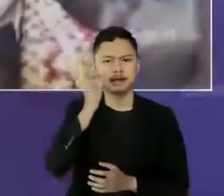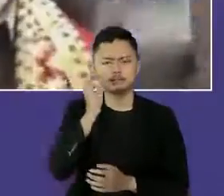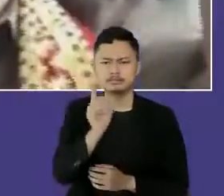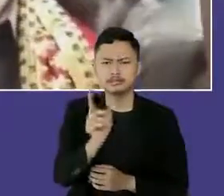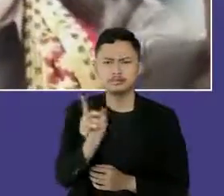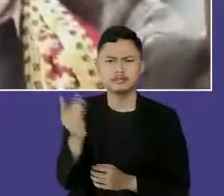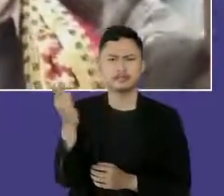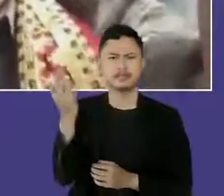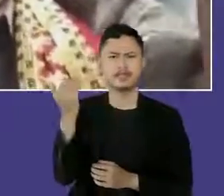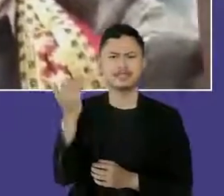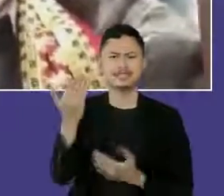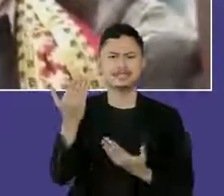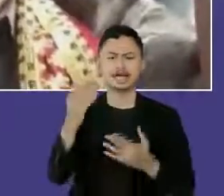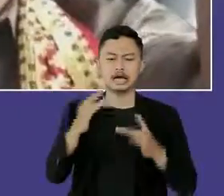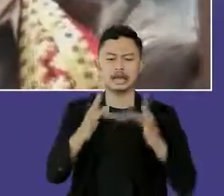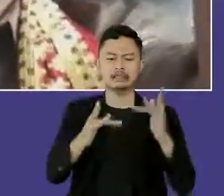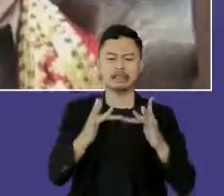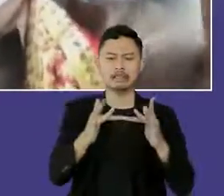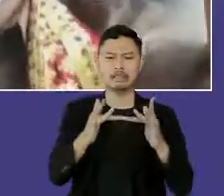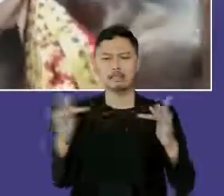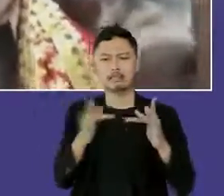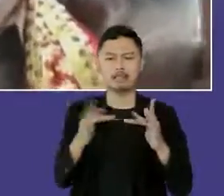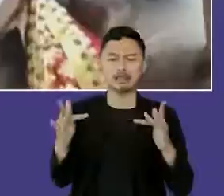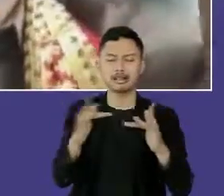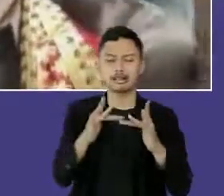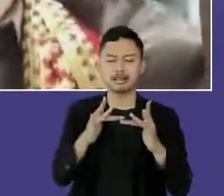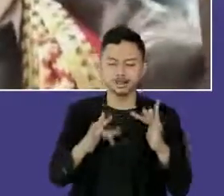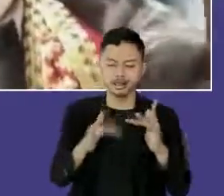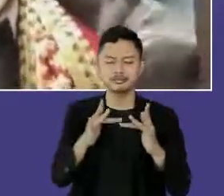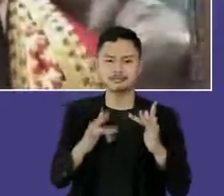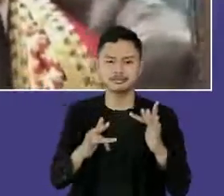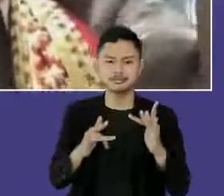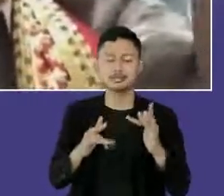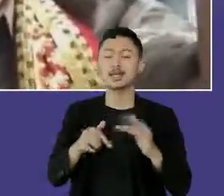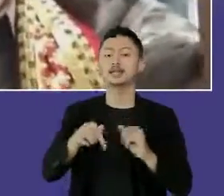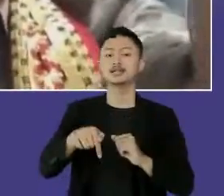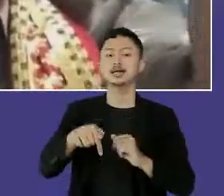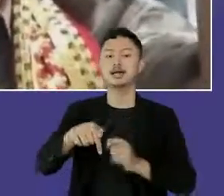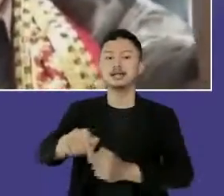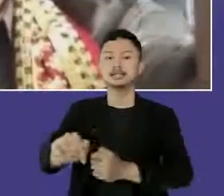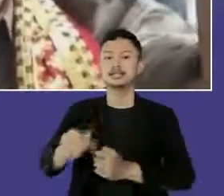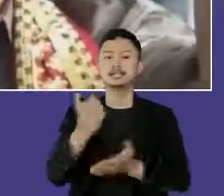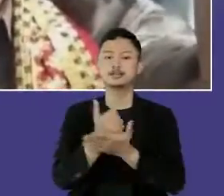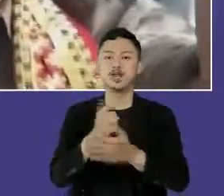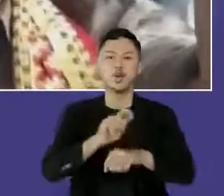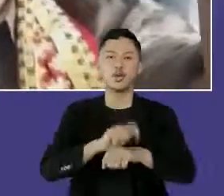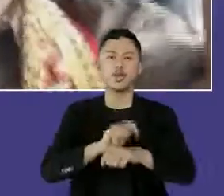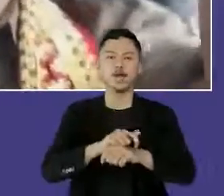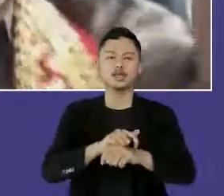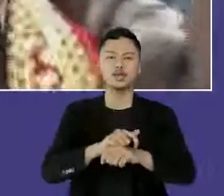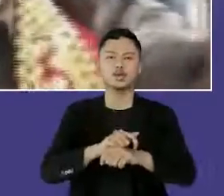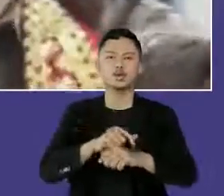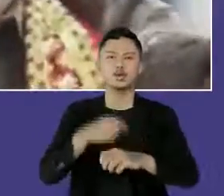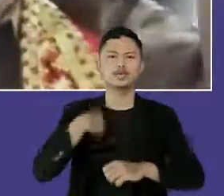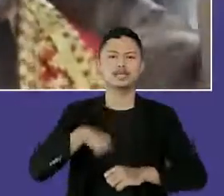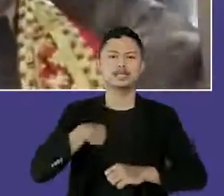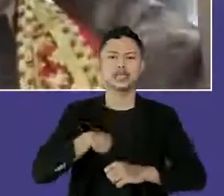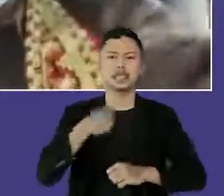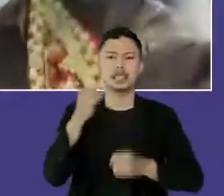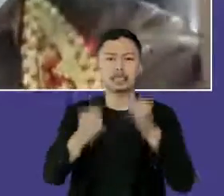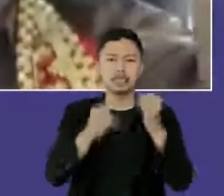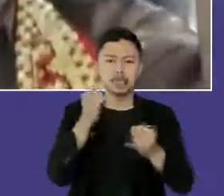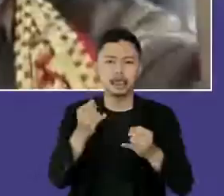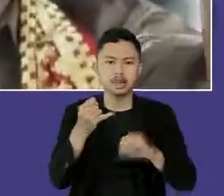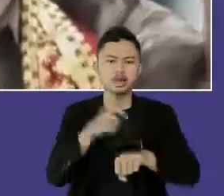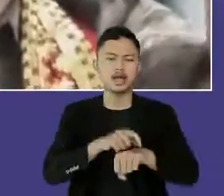karena tadi sambungan putus, jadi saya menuju ke Pak Haryadi. Nah, saya tidak ingin mengganggu waktu Pak Menteri terlalu lama karena memang